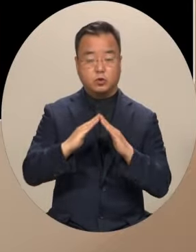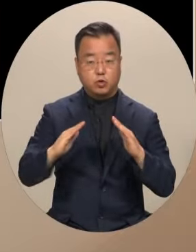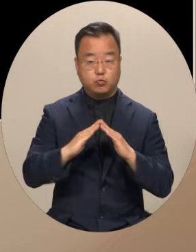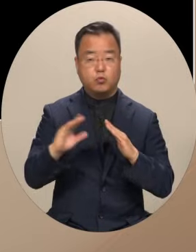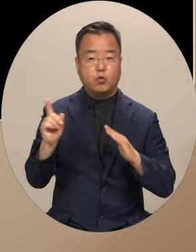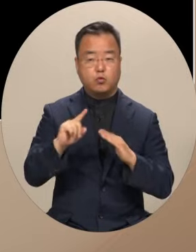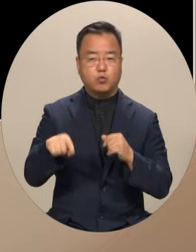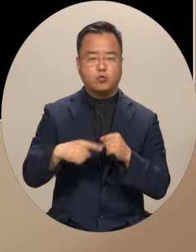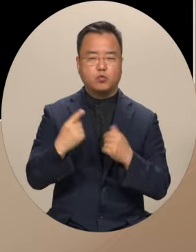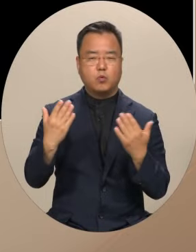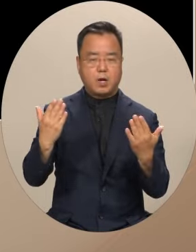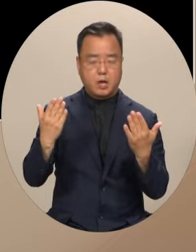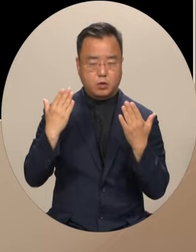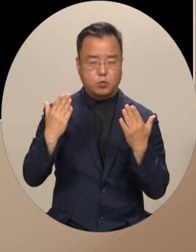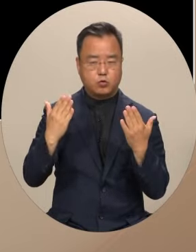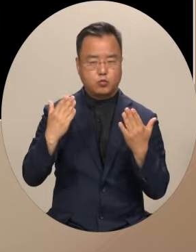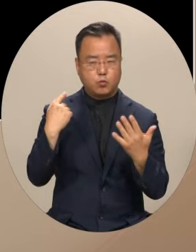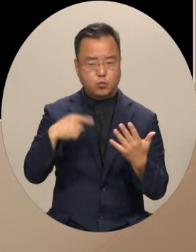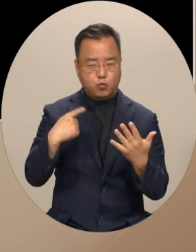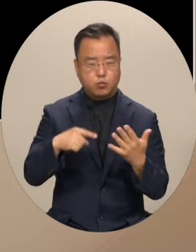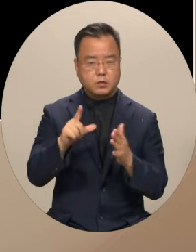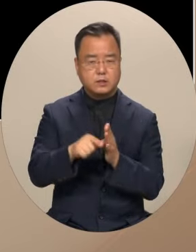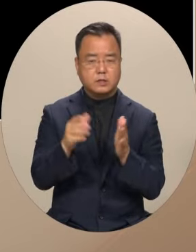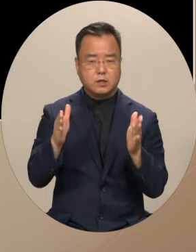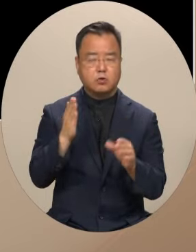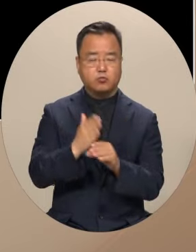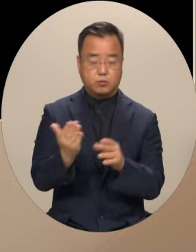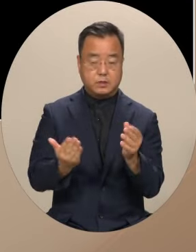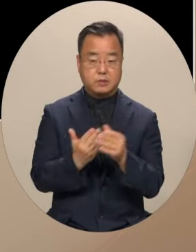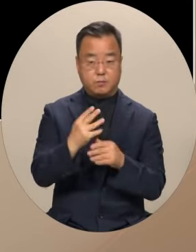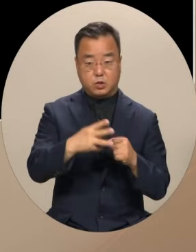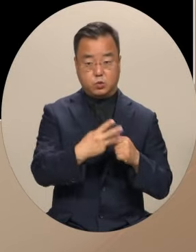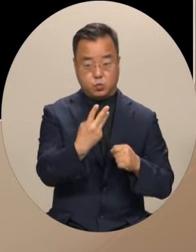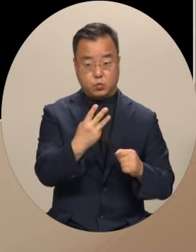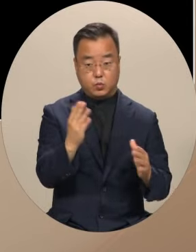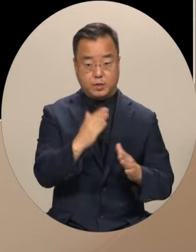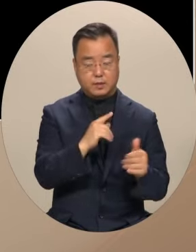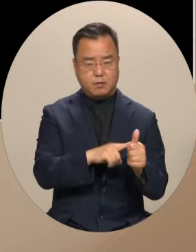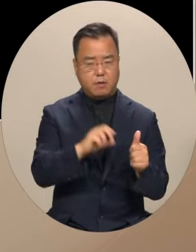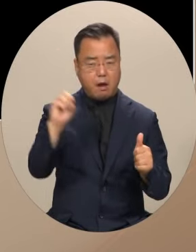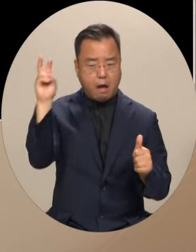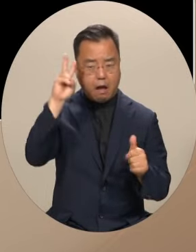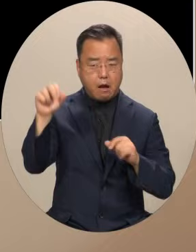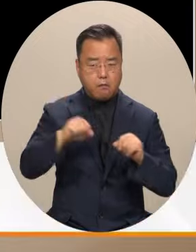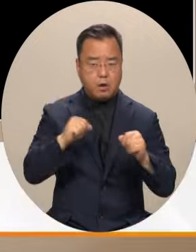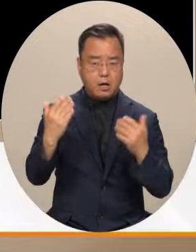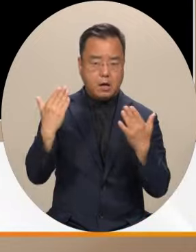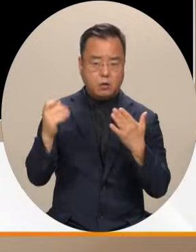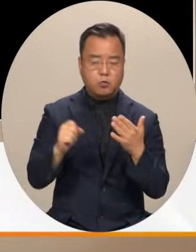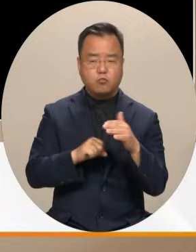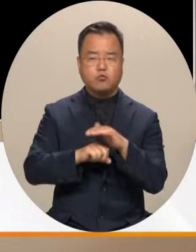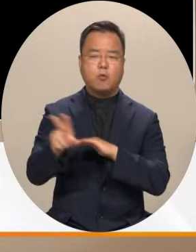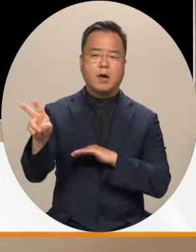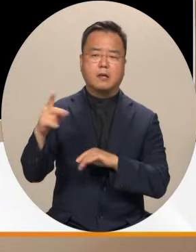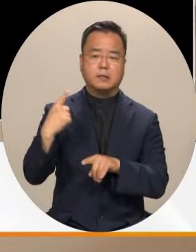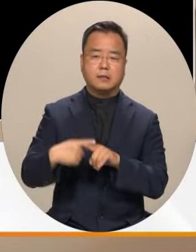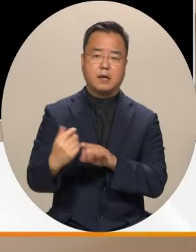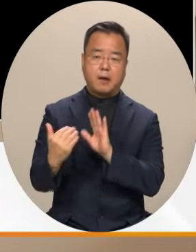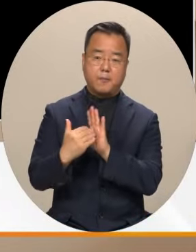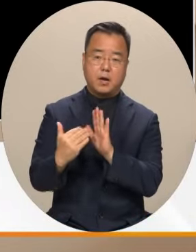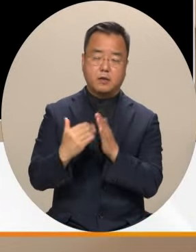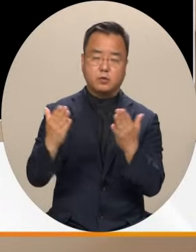중에 일어난 일이었습니다 이학교 3학년 학생 군이 돌발행동을 하고 학교를 벗어나다 의를 막아서는